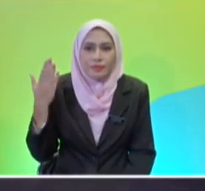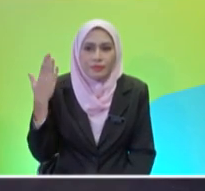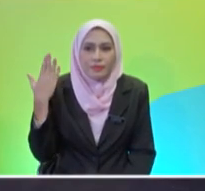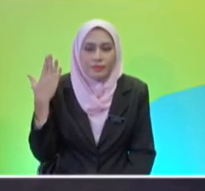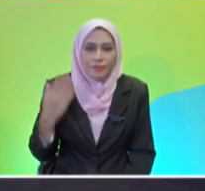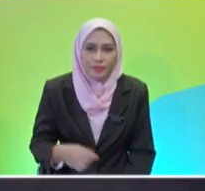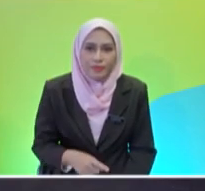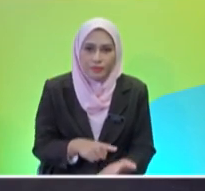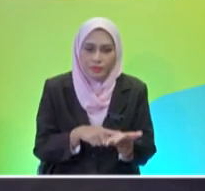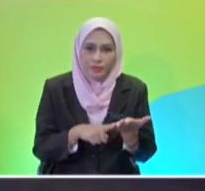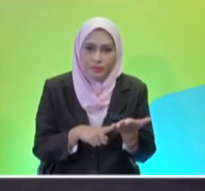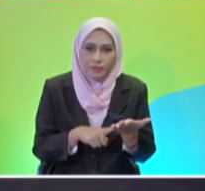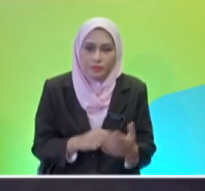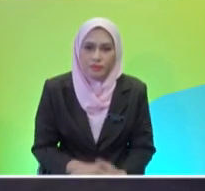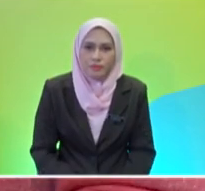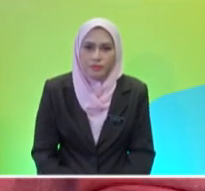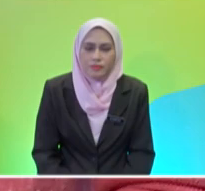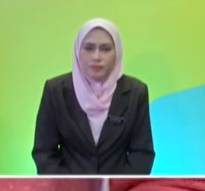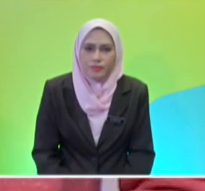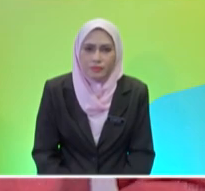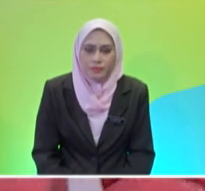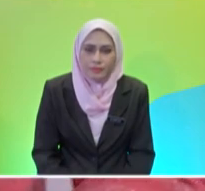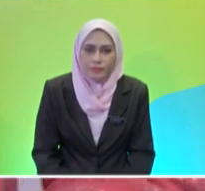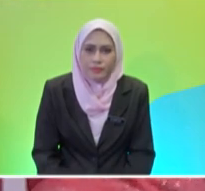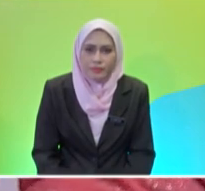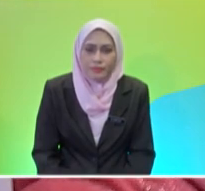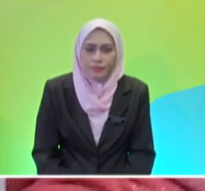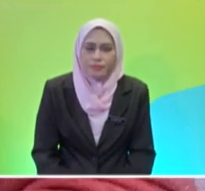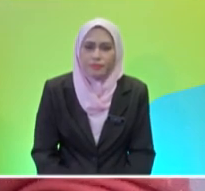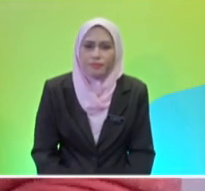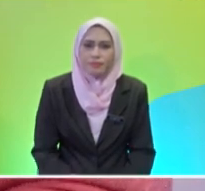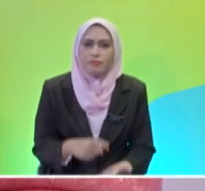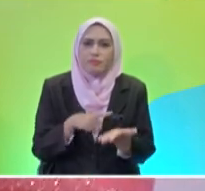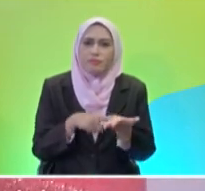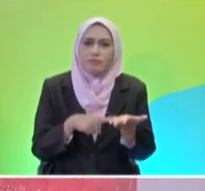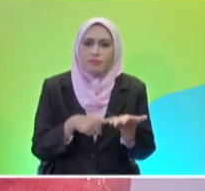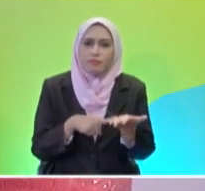tadi. Betul tak? Ini macam